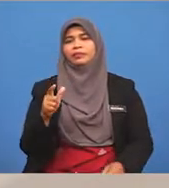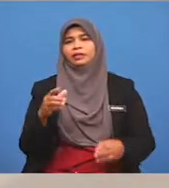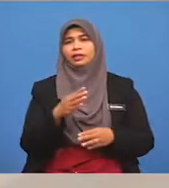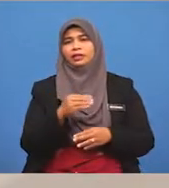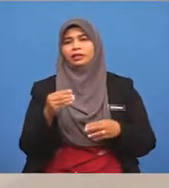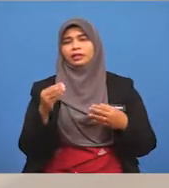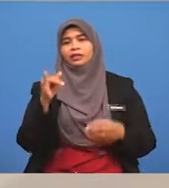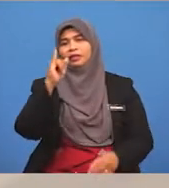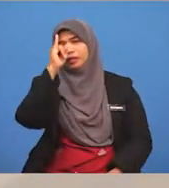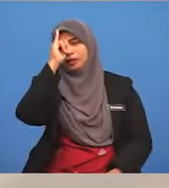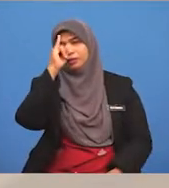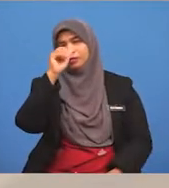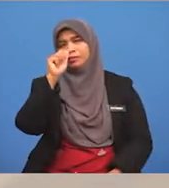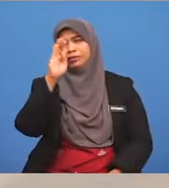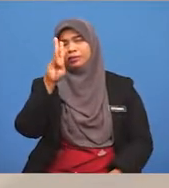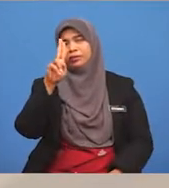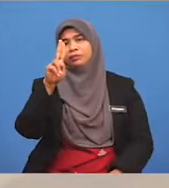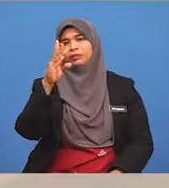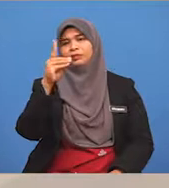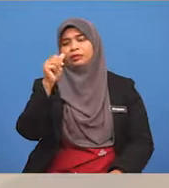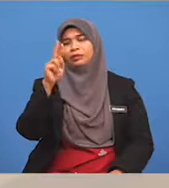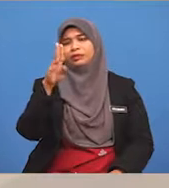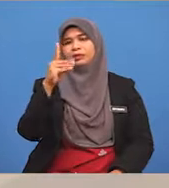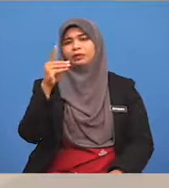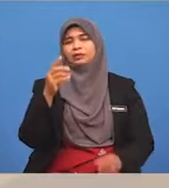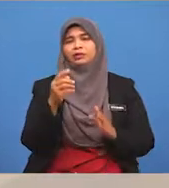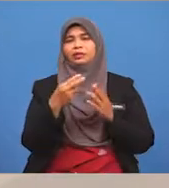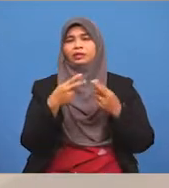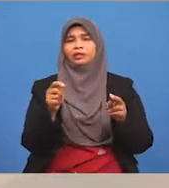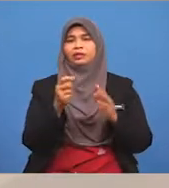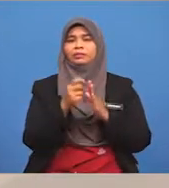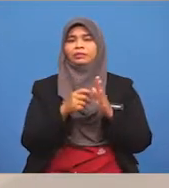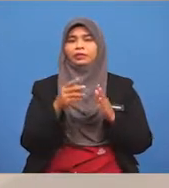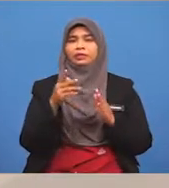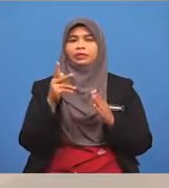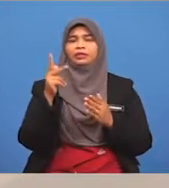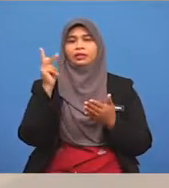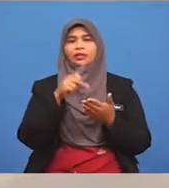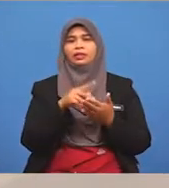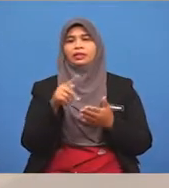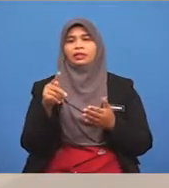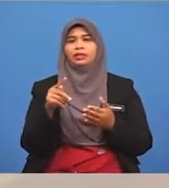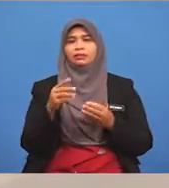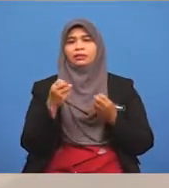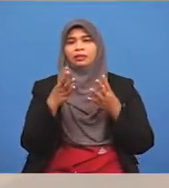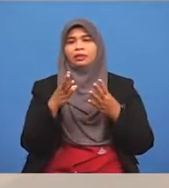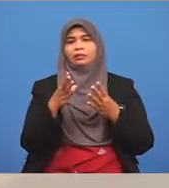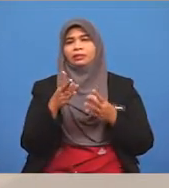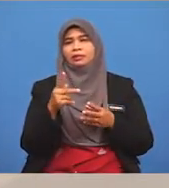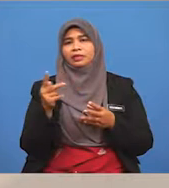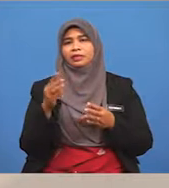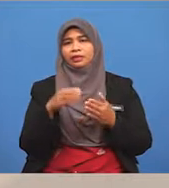Imam Abu Daud telah memperkenalkan beberapa istilah baru dalam meriwayatkan hadis